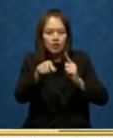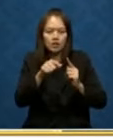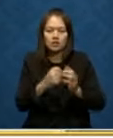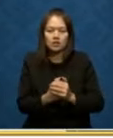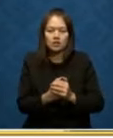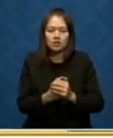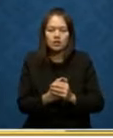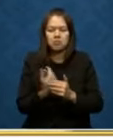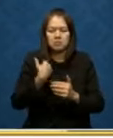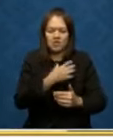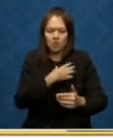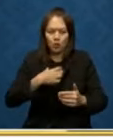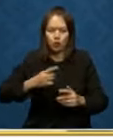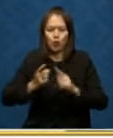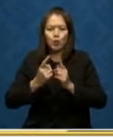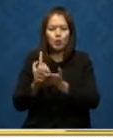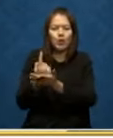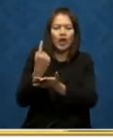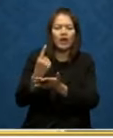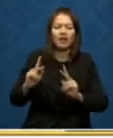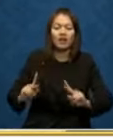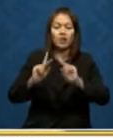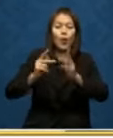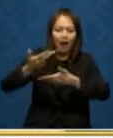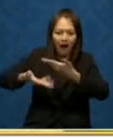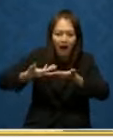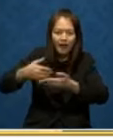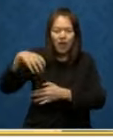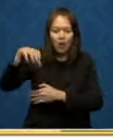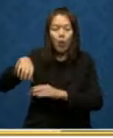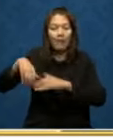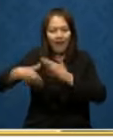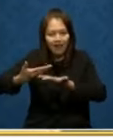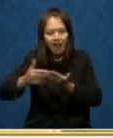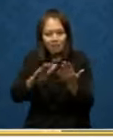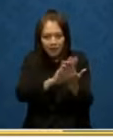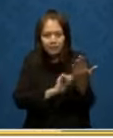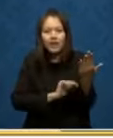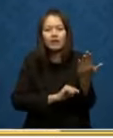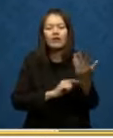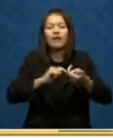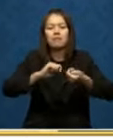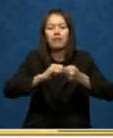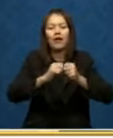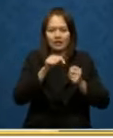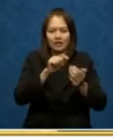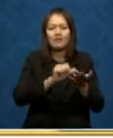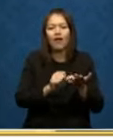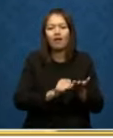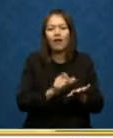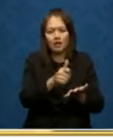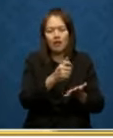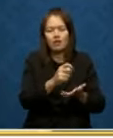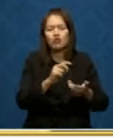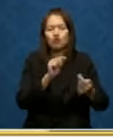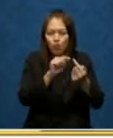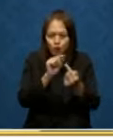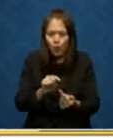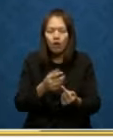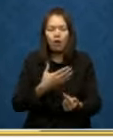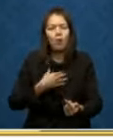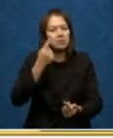มีทูตเยอะแยะไปนะครับมีกระทรวงพาณิชย์มีกรมการค้าภายในนะครับก็ไปแก้กันตามเส้นทางที่ติดขัดนะครับผม